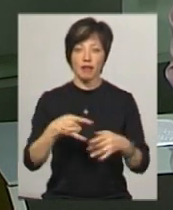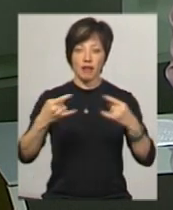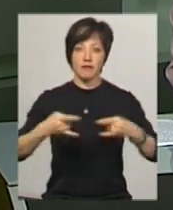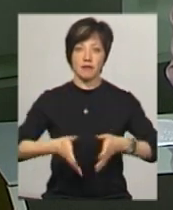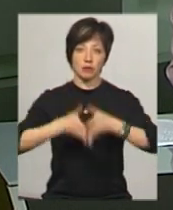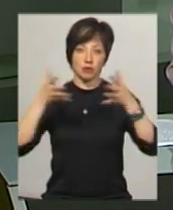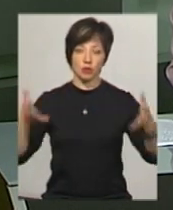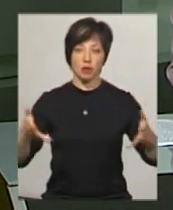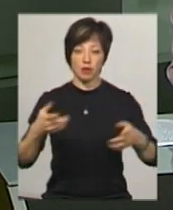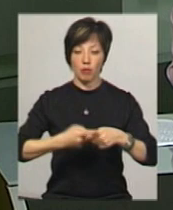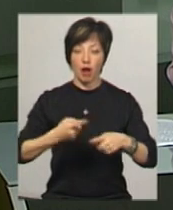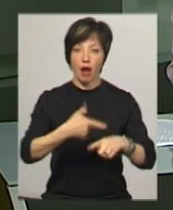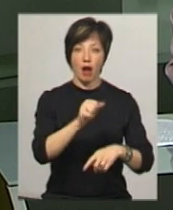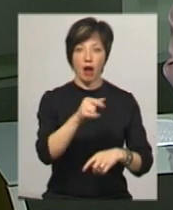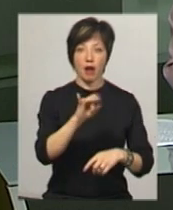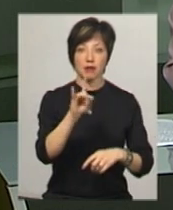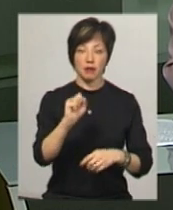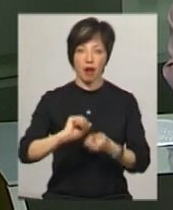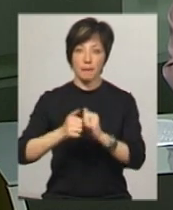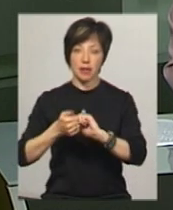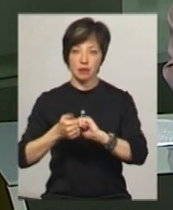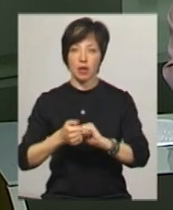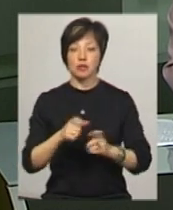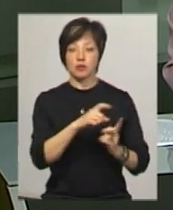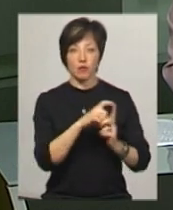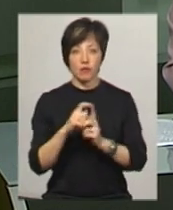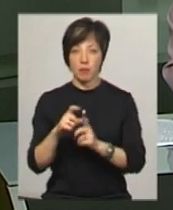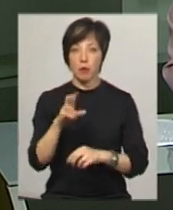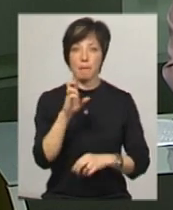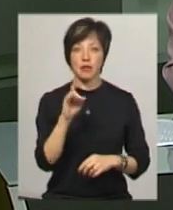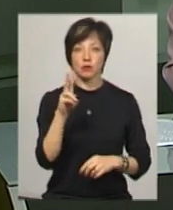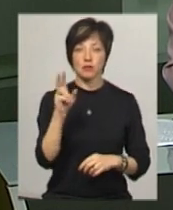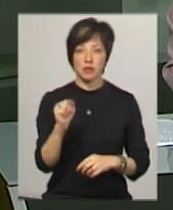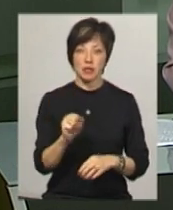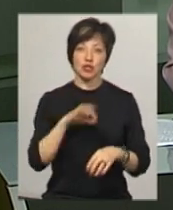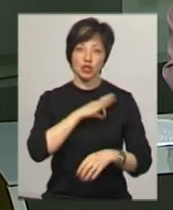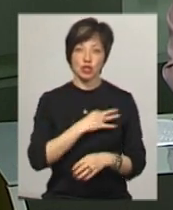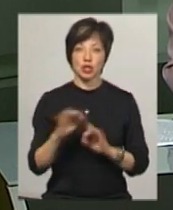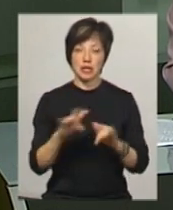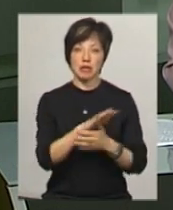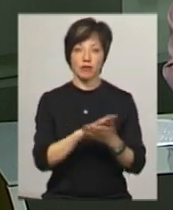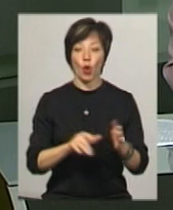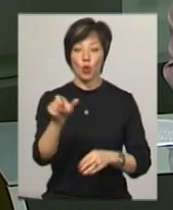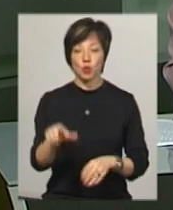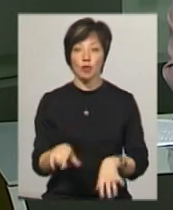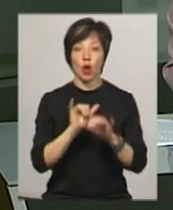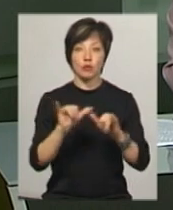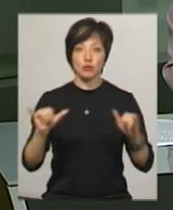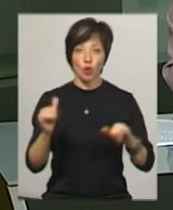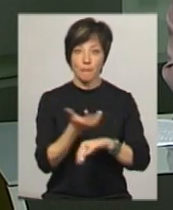відеоборді на розі вулиць Гагаріна та Кам'янецької. За словами Людмили Берестовської, слідчі дії тривають. Людині, яка